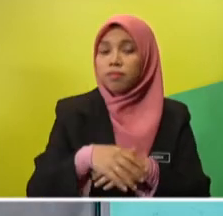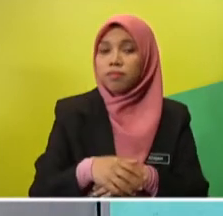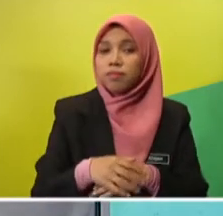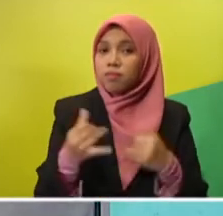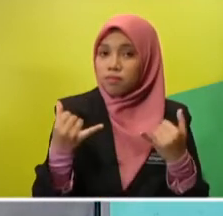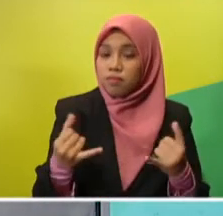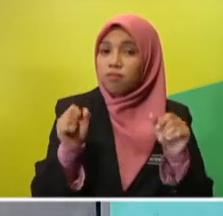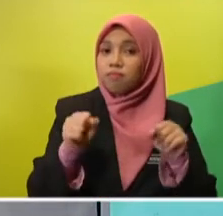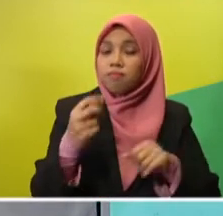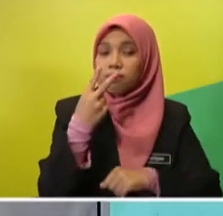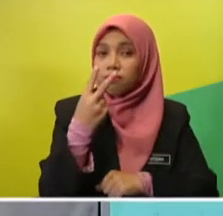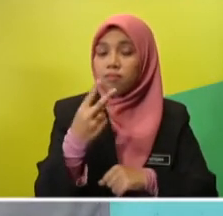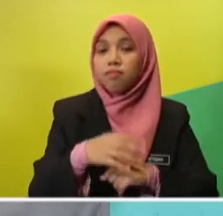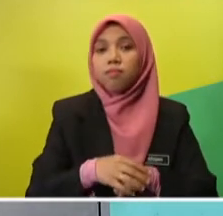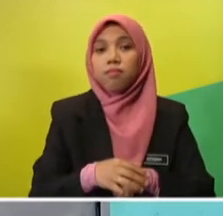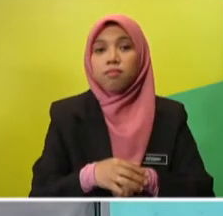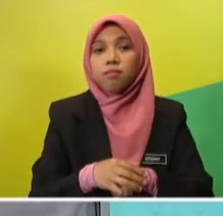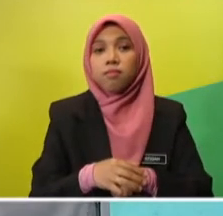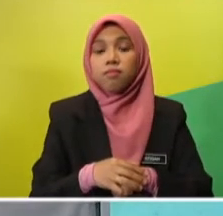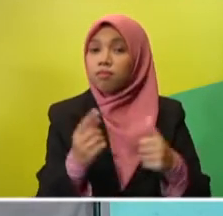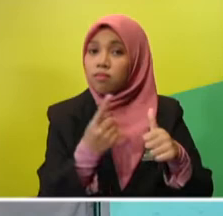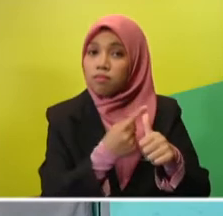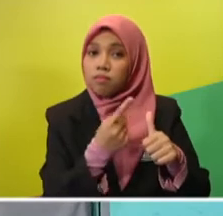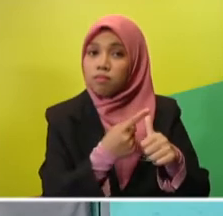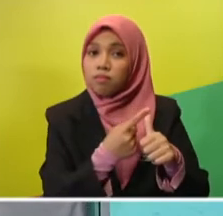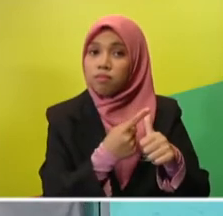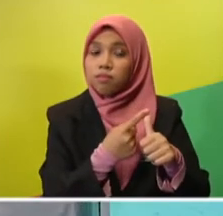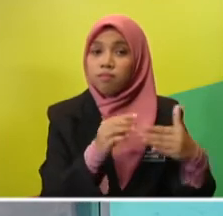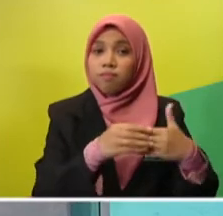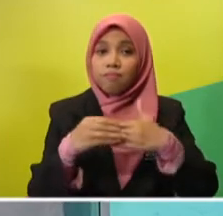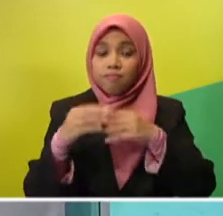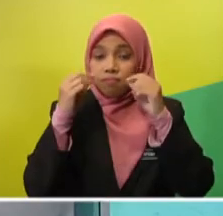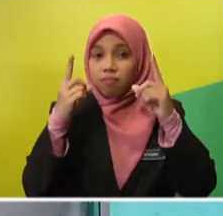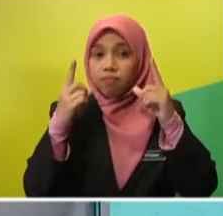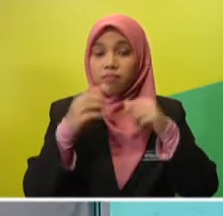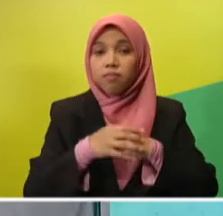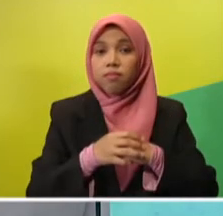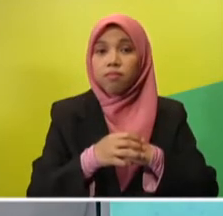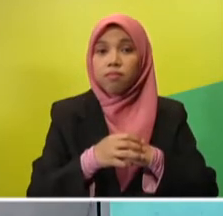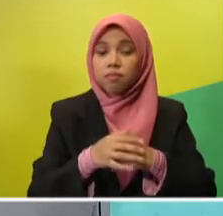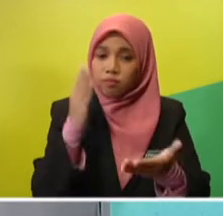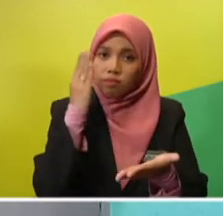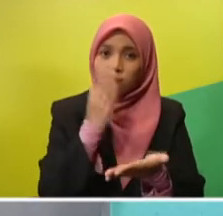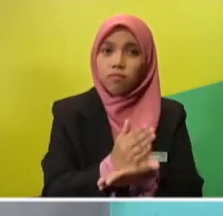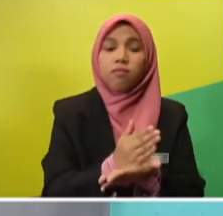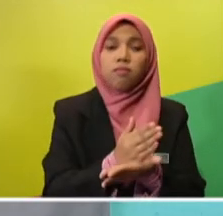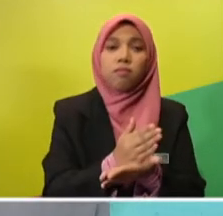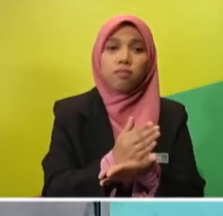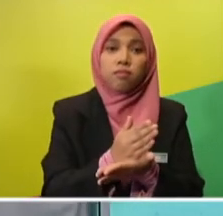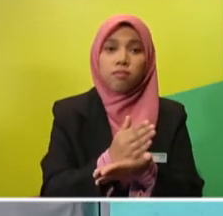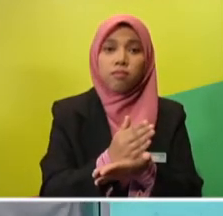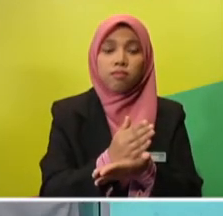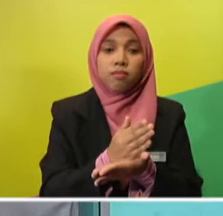lihat teknik tukar sisi ini. Yang pertama, pemandu celik hendaklah berhenti terlebih dahulu